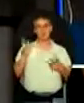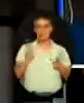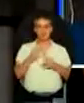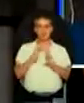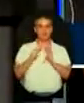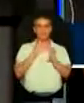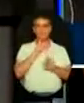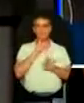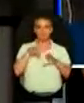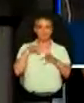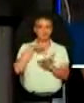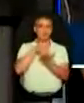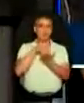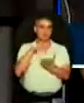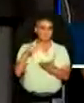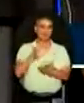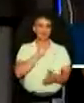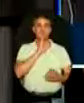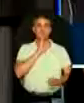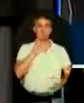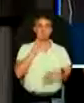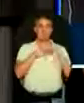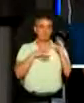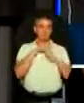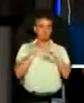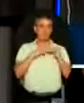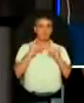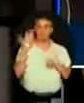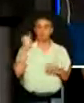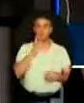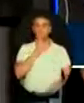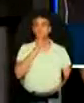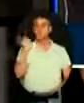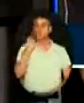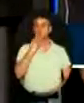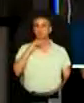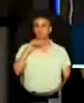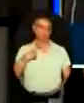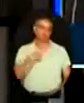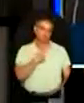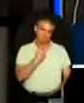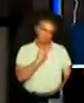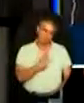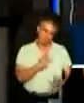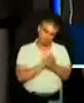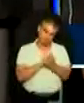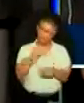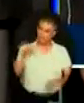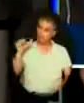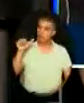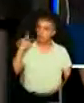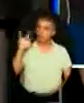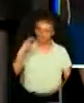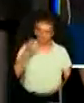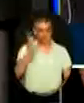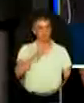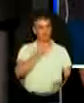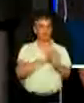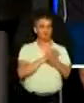יכולים לפתור את בעיית המאחזים ואת בעיית הבנייה שהייתה בעייתית ביהודה ושומרון. ואני אומר לידידי אוחנה ולחברים שלי